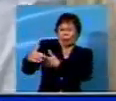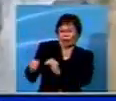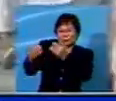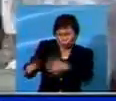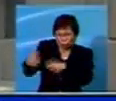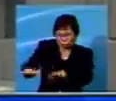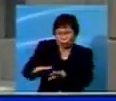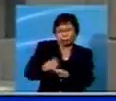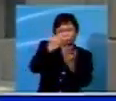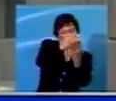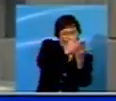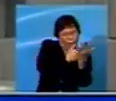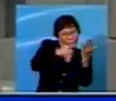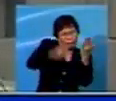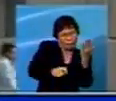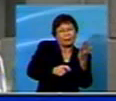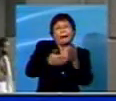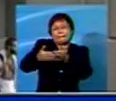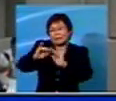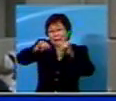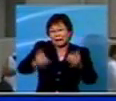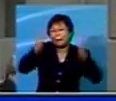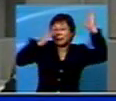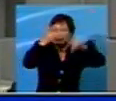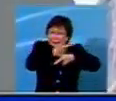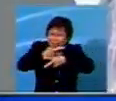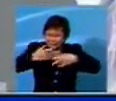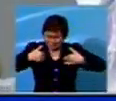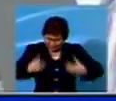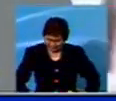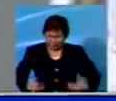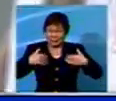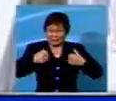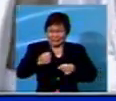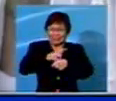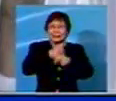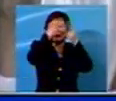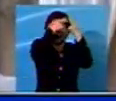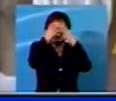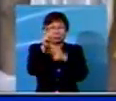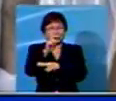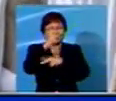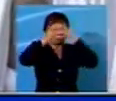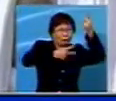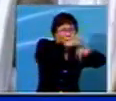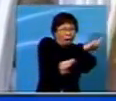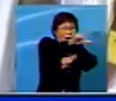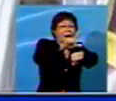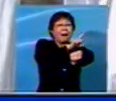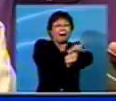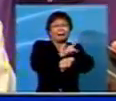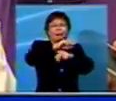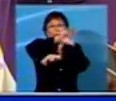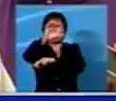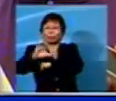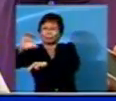beberapa langkah perlu antaranya meminta jemaah Malaysia menjaga kesihatan semasa di tanah suci dan tidak melawat ladang unta semasa di